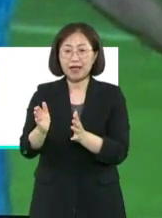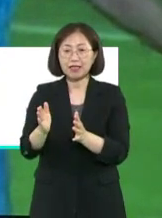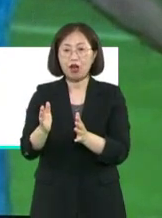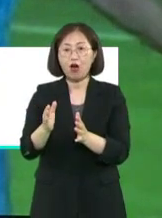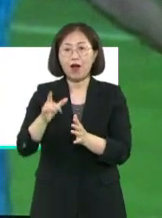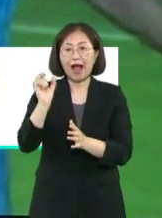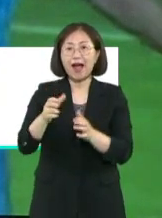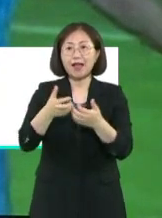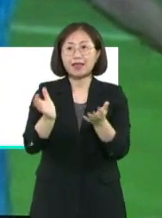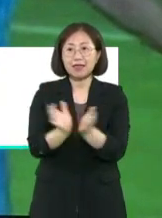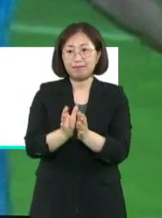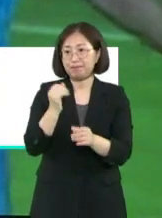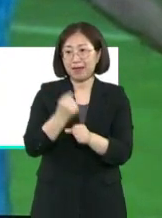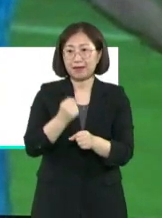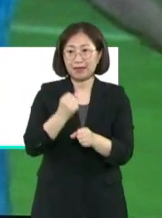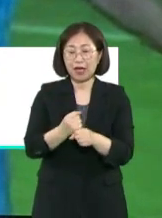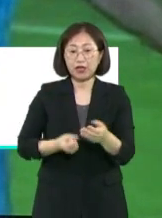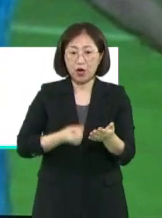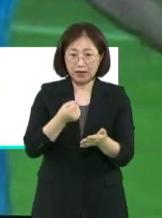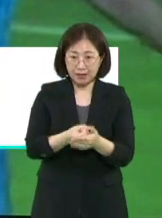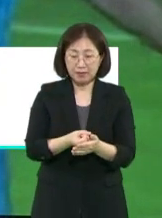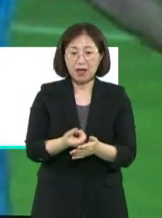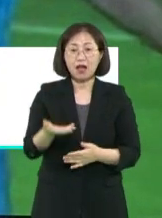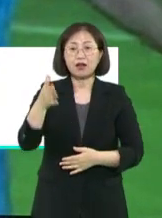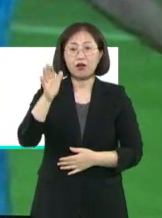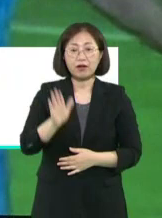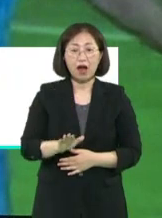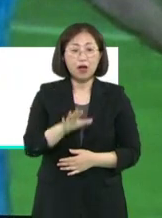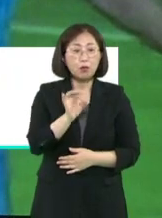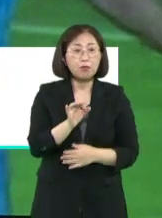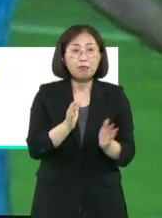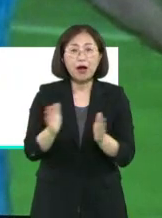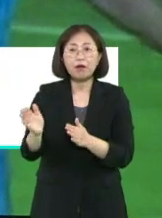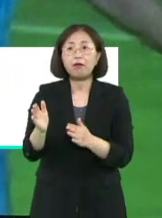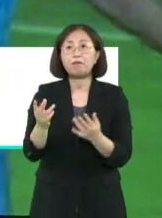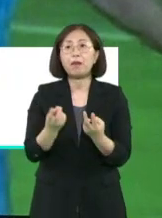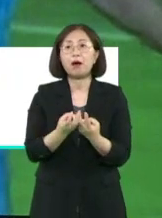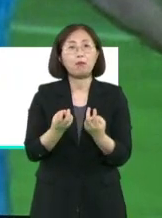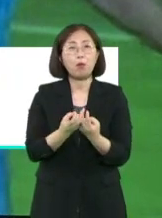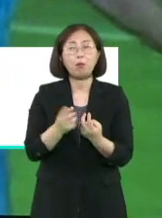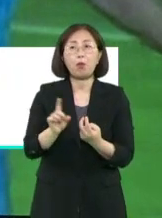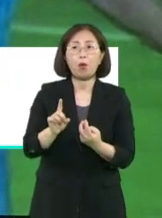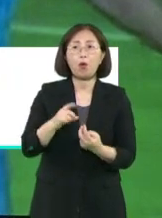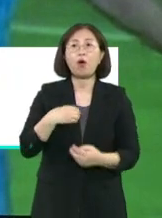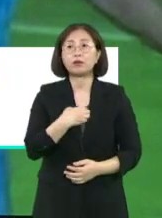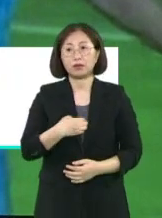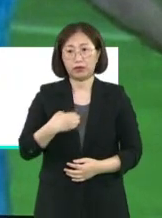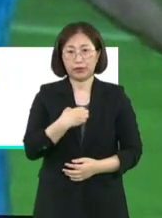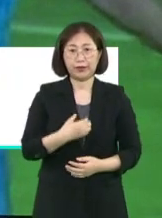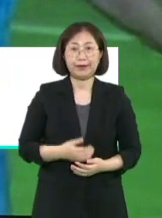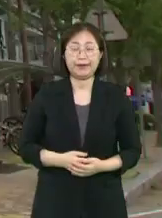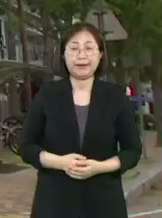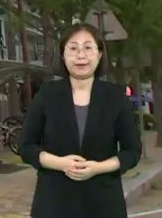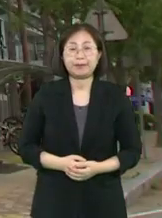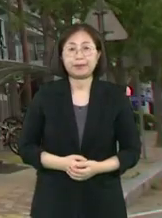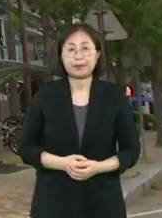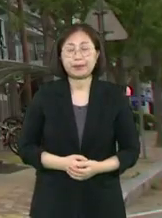계획을 짜고 있습니다. 하지만 당장 예산 마련부터 난관입니다. 김세범 기자입니다.